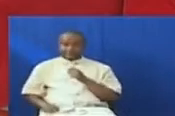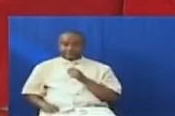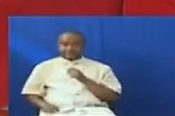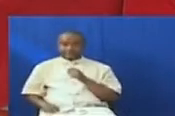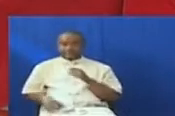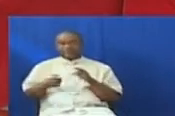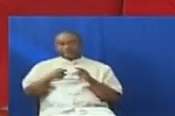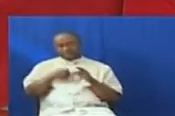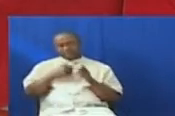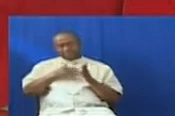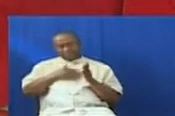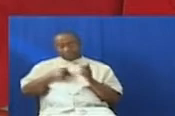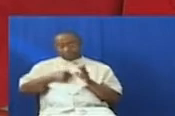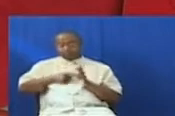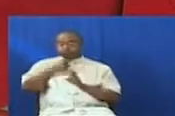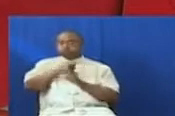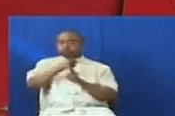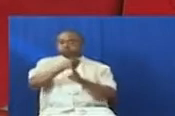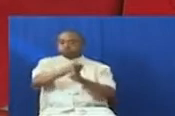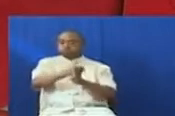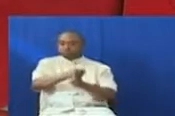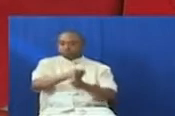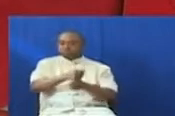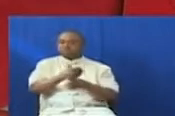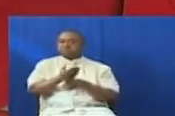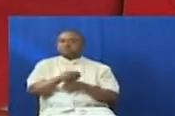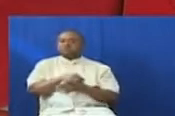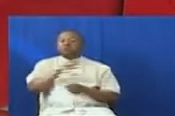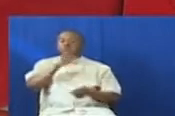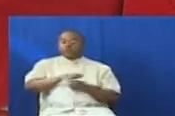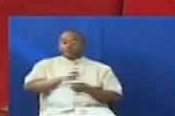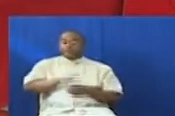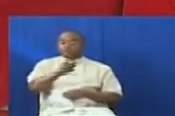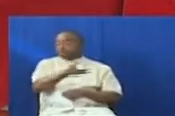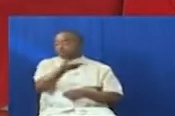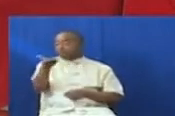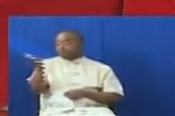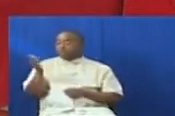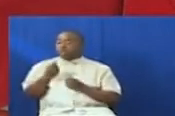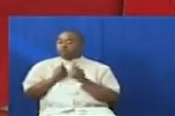ningependa kusisitizia tu, wenzangu wengi wameliongelea